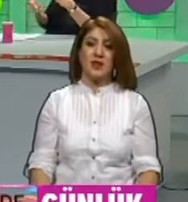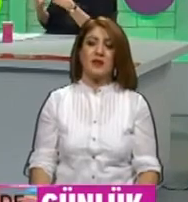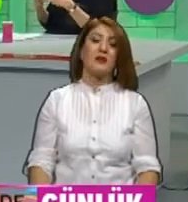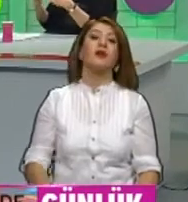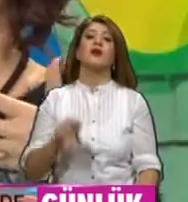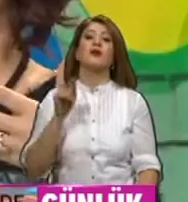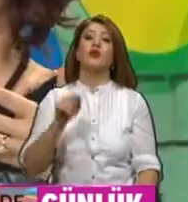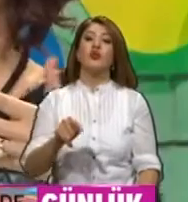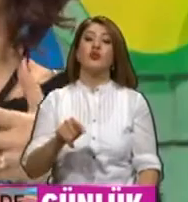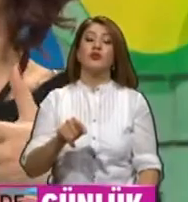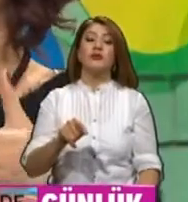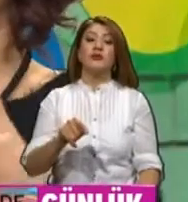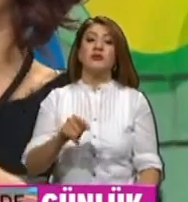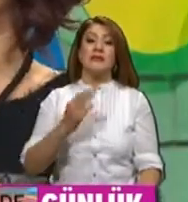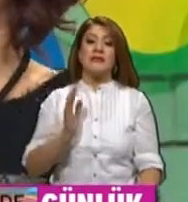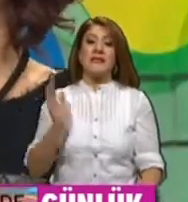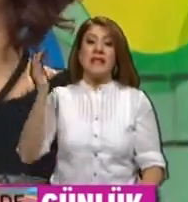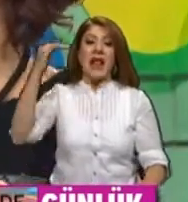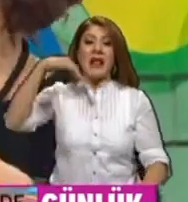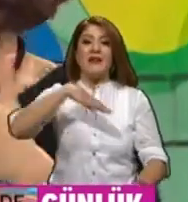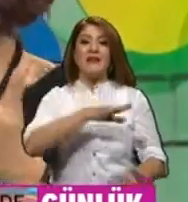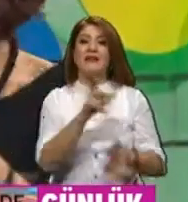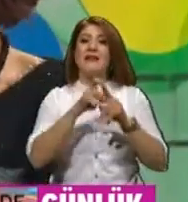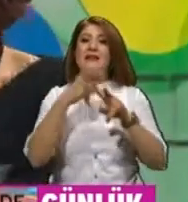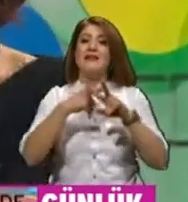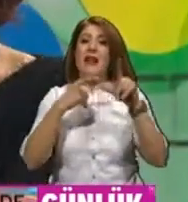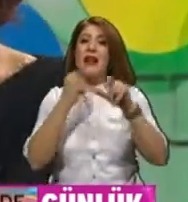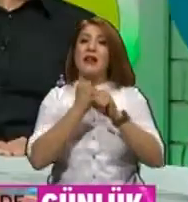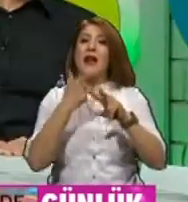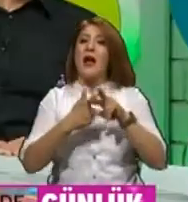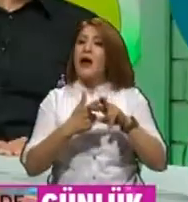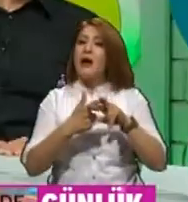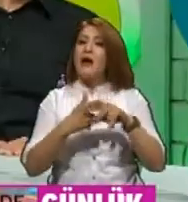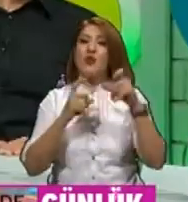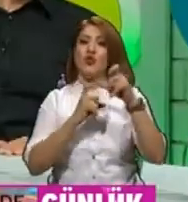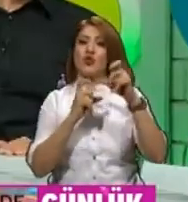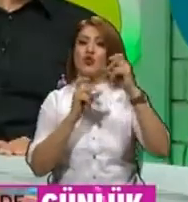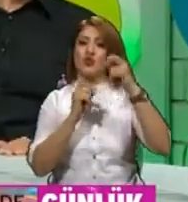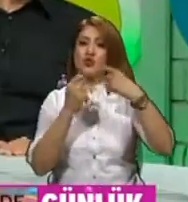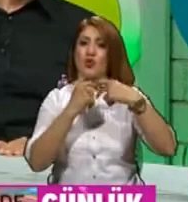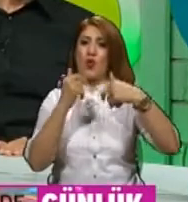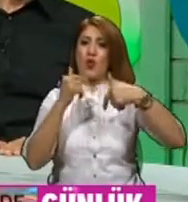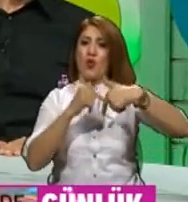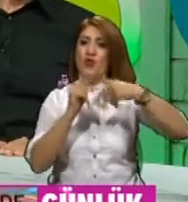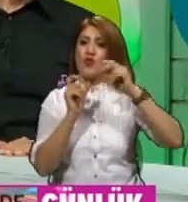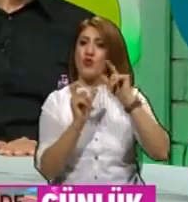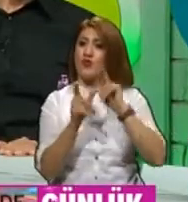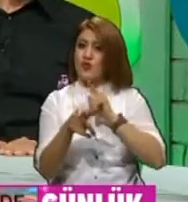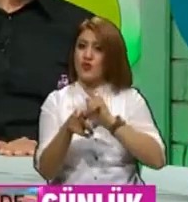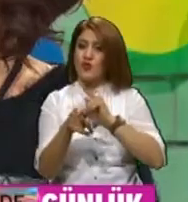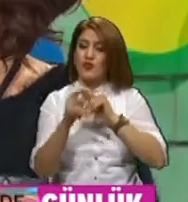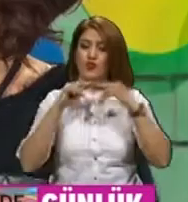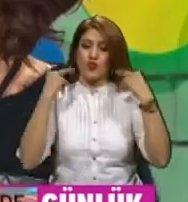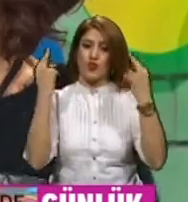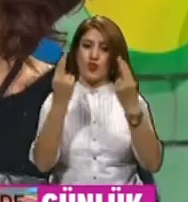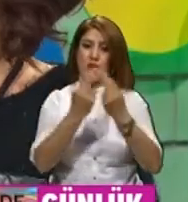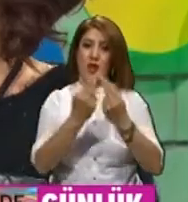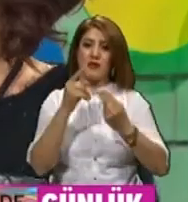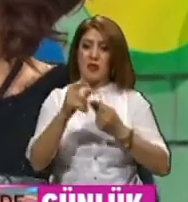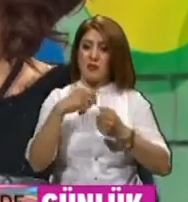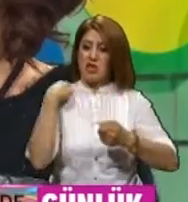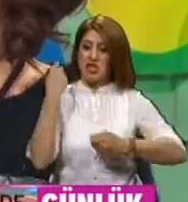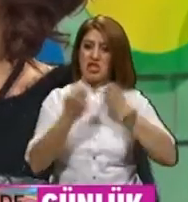endüstriye dönüşmüş bir durumda değil mi? Dalga sörf endüstrisi. Dünyada zaten böyle de. Çok, bizde de gidişat herhalde o yönde değil mi? Evet.